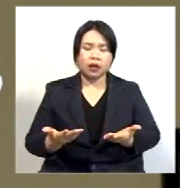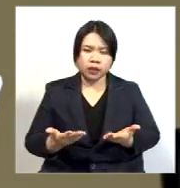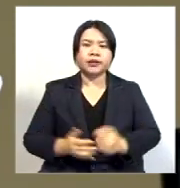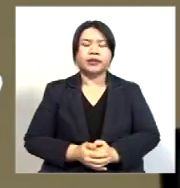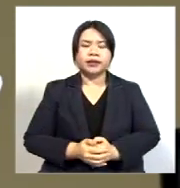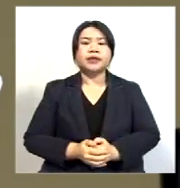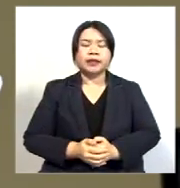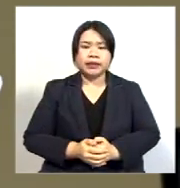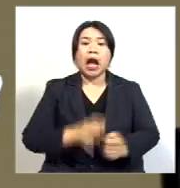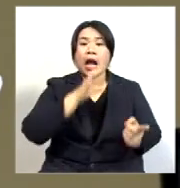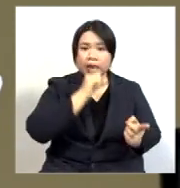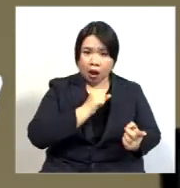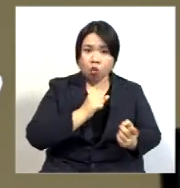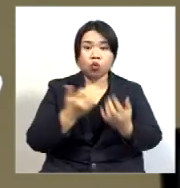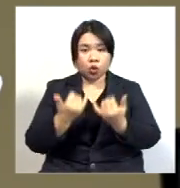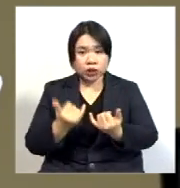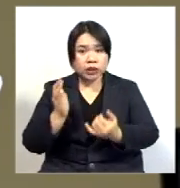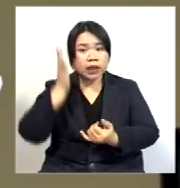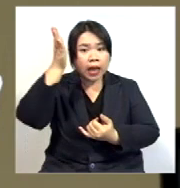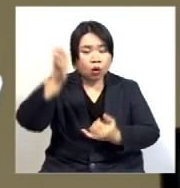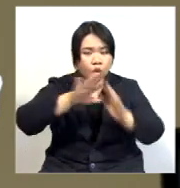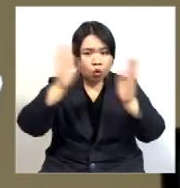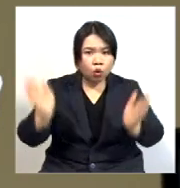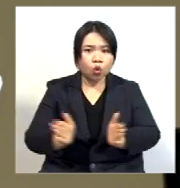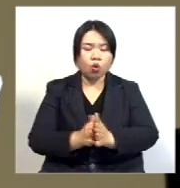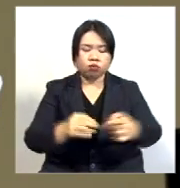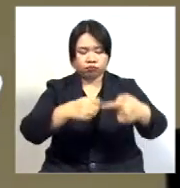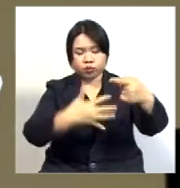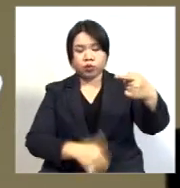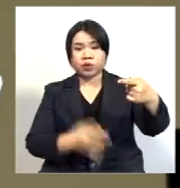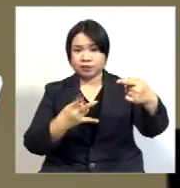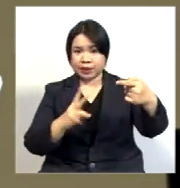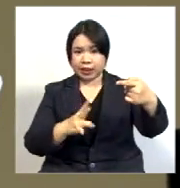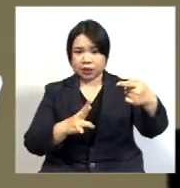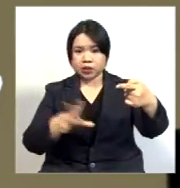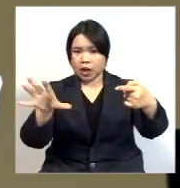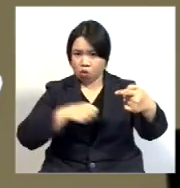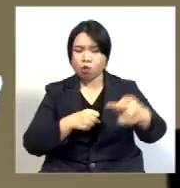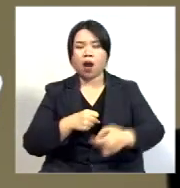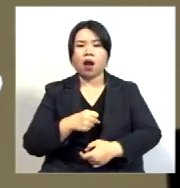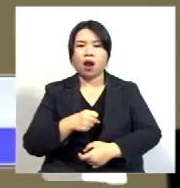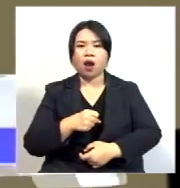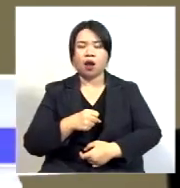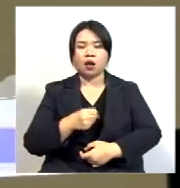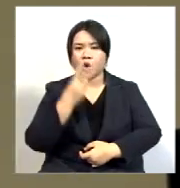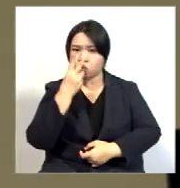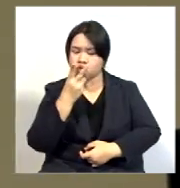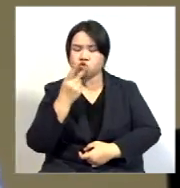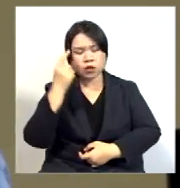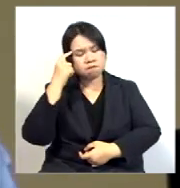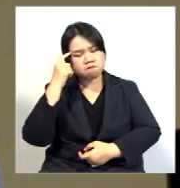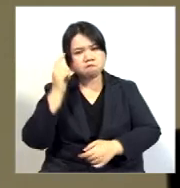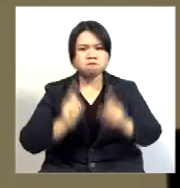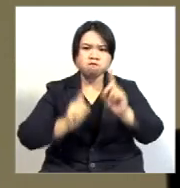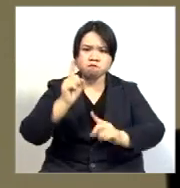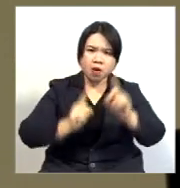ทั้งเก่าปัจจุบันอนาคต17คดีมาขึ้นตาชั่งแล้วเป็